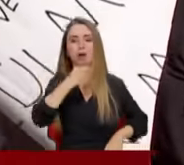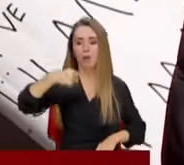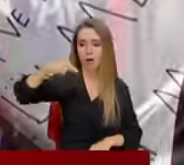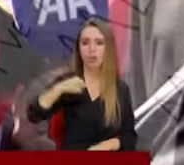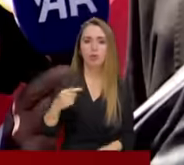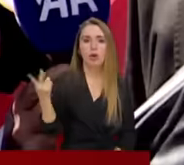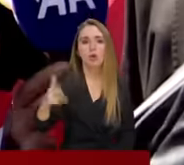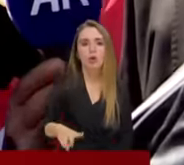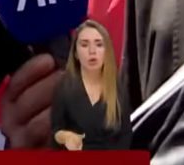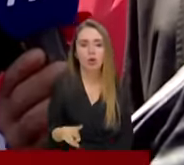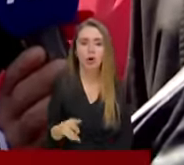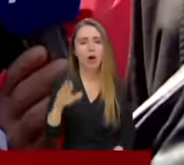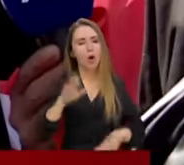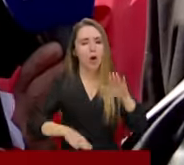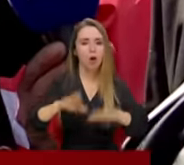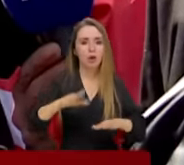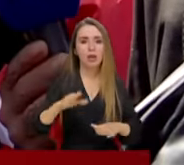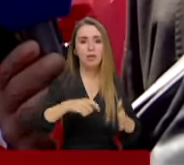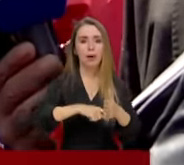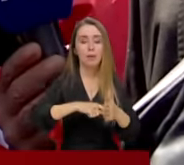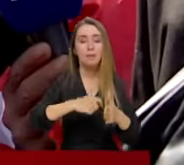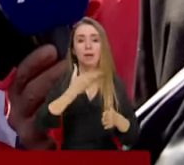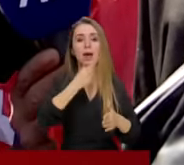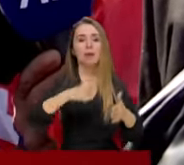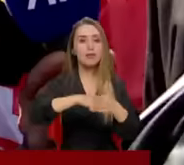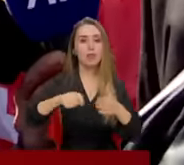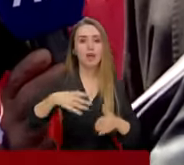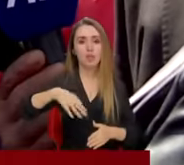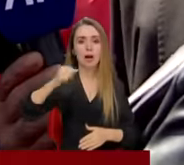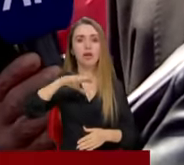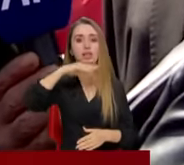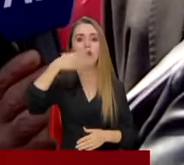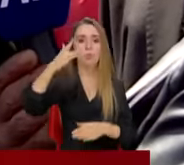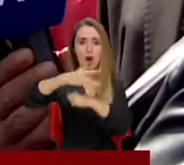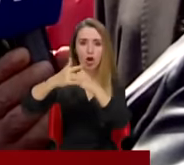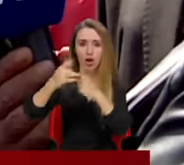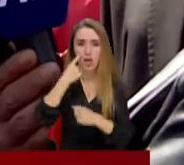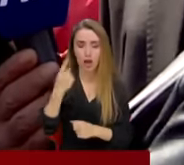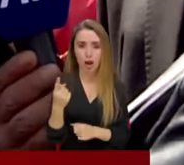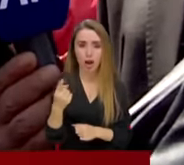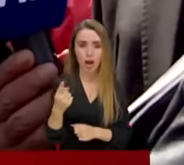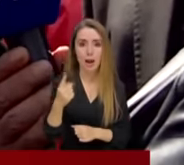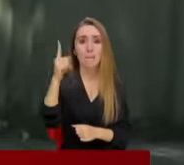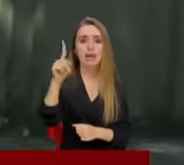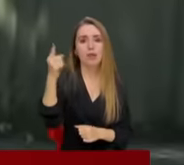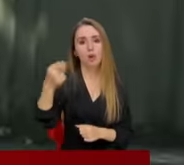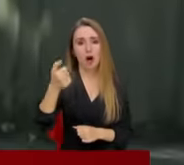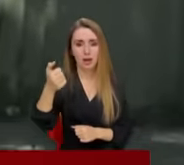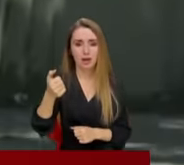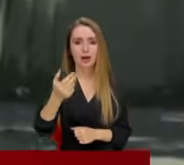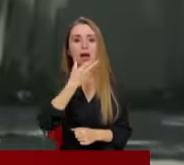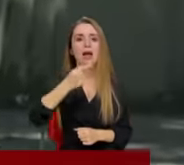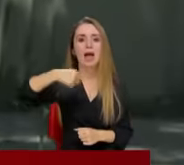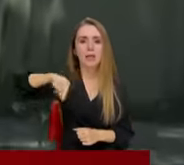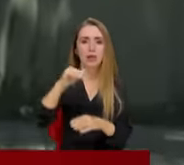burada ölmüş. Ortalama emekli aylığı Merkez Avrupa ülkelerinin 1/6.